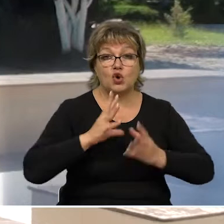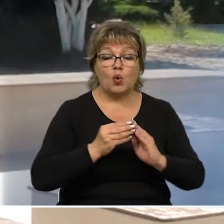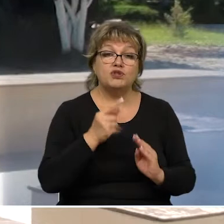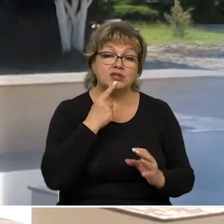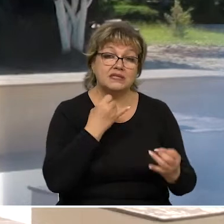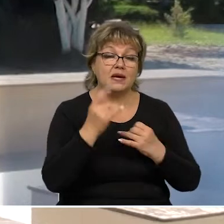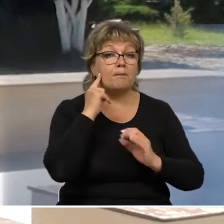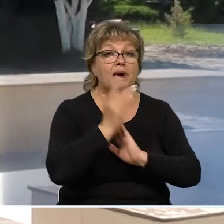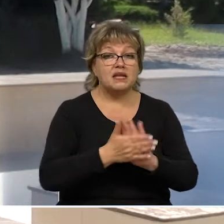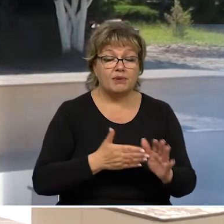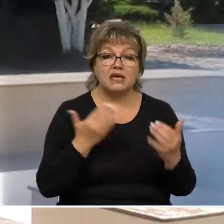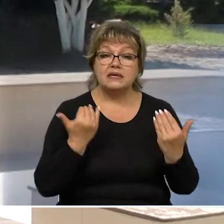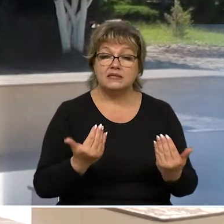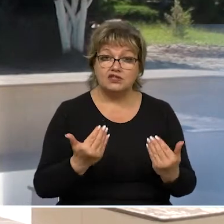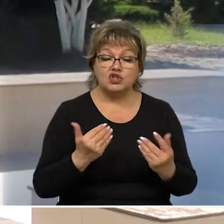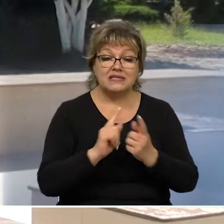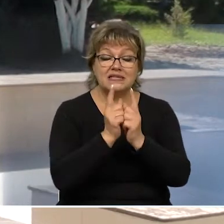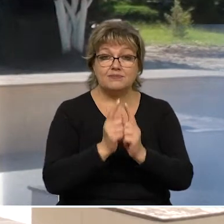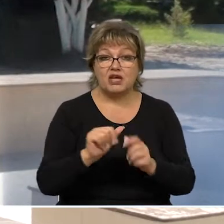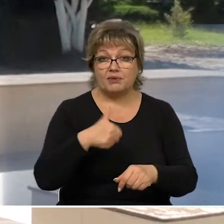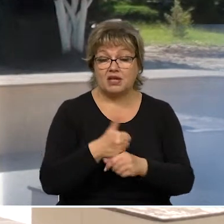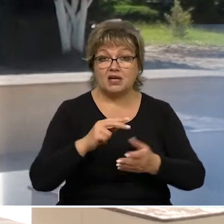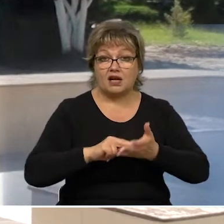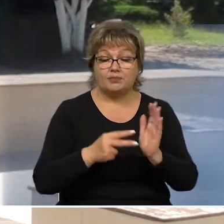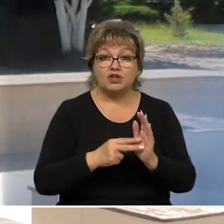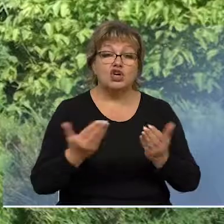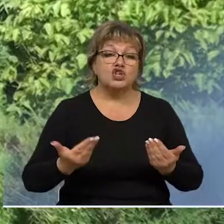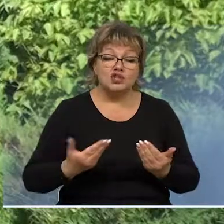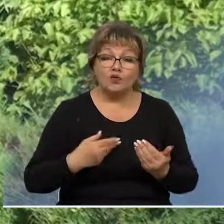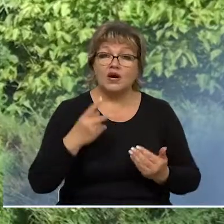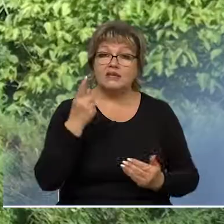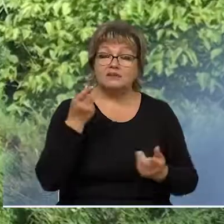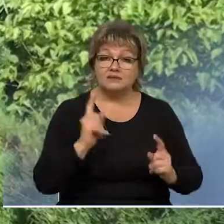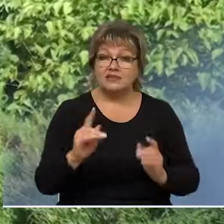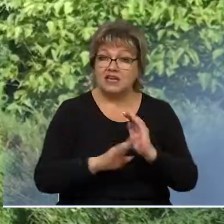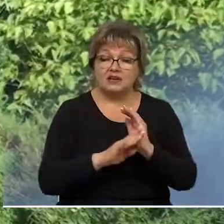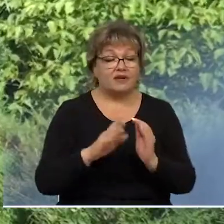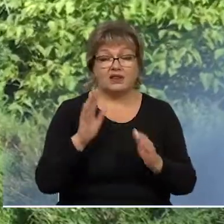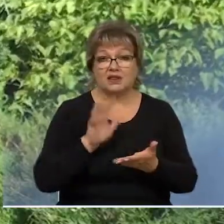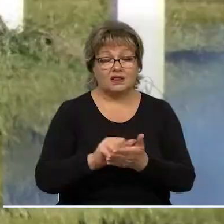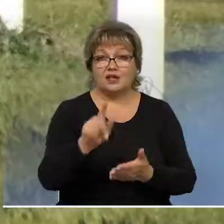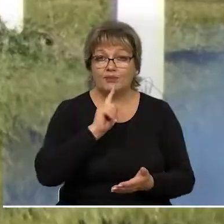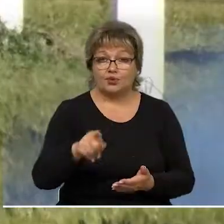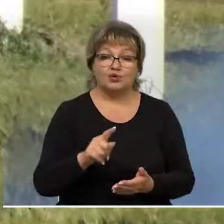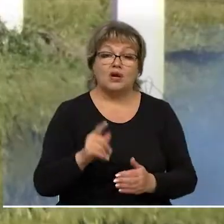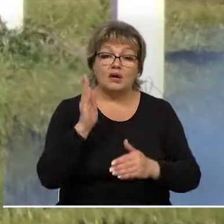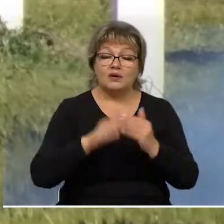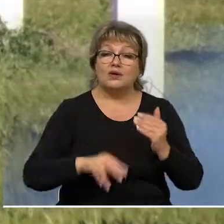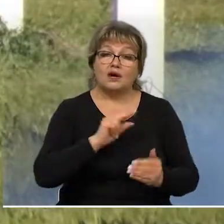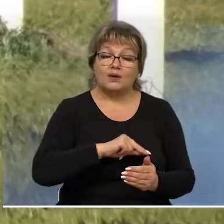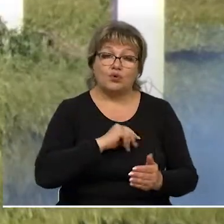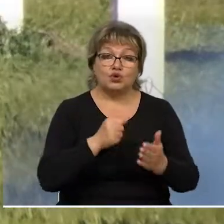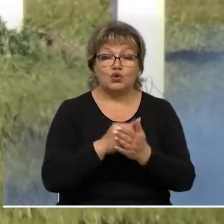нашли общий язык понимание и сейчас изменяем генплан живое дерево ни одно не попадет под снос по условиям контракта